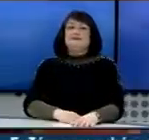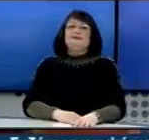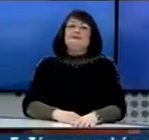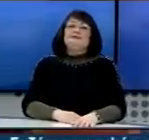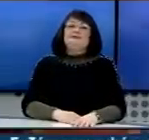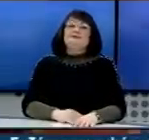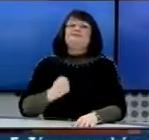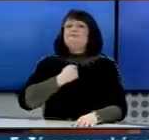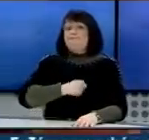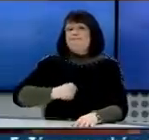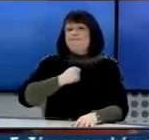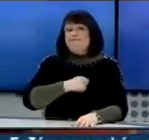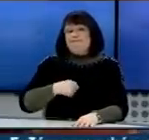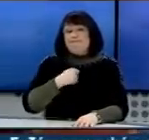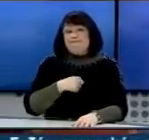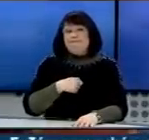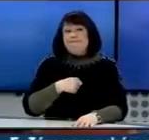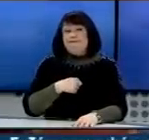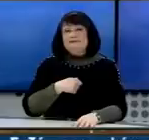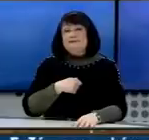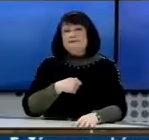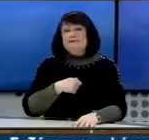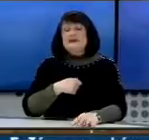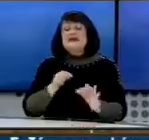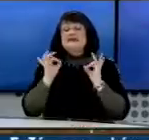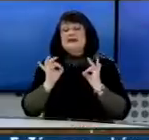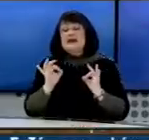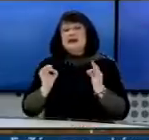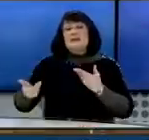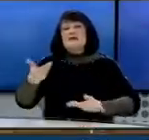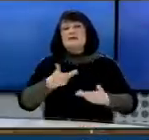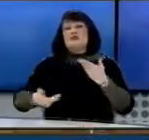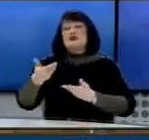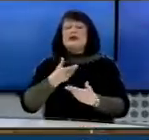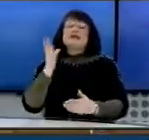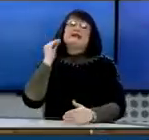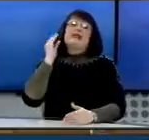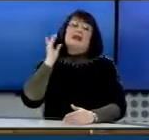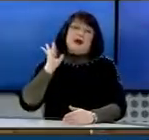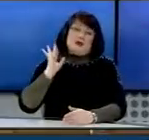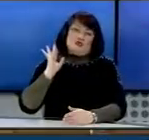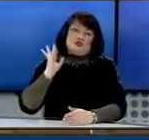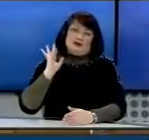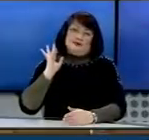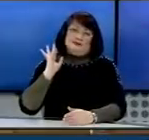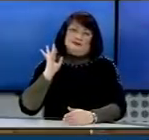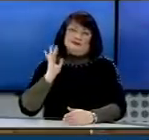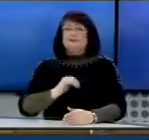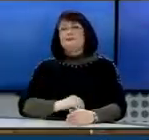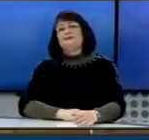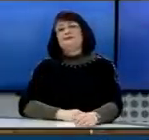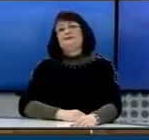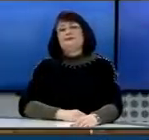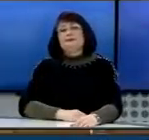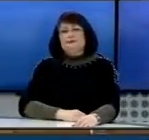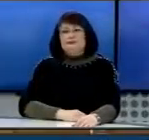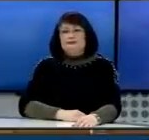Δυστυχώς, τέτοιες συγκεκριμένες προτάσεις δεν άκουσα κατά τη διάρκεια αυτών των ημερών.